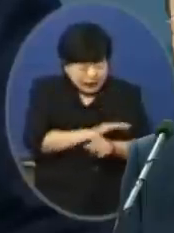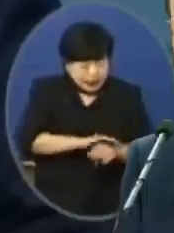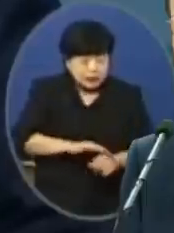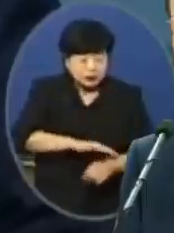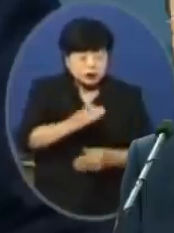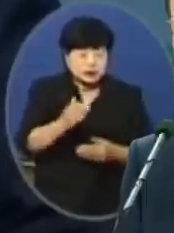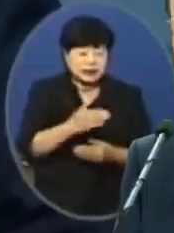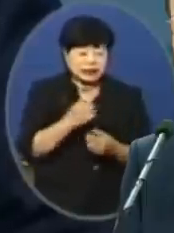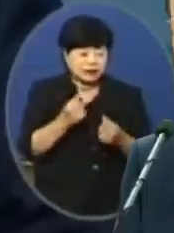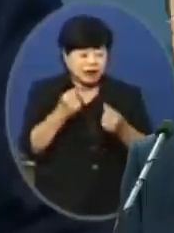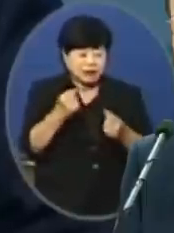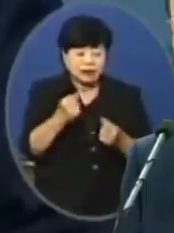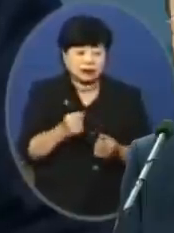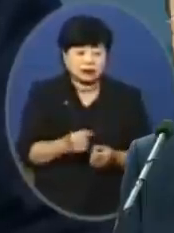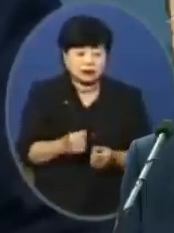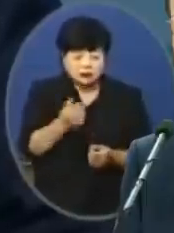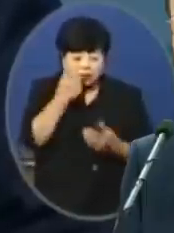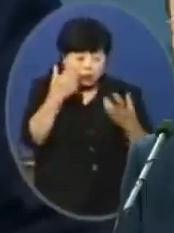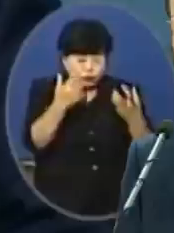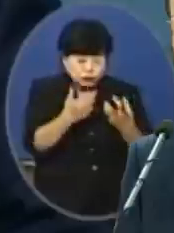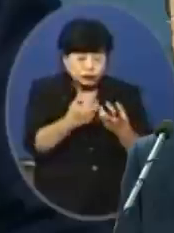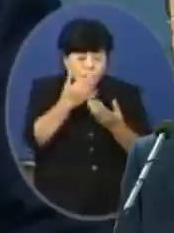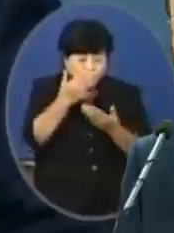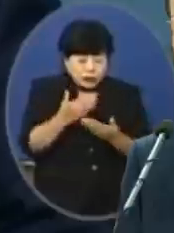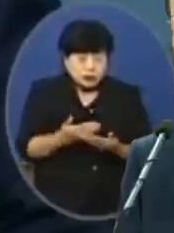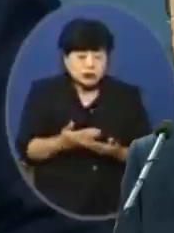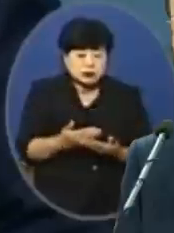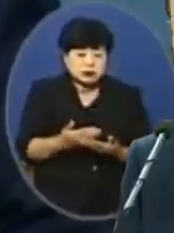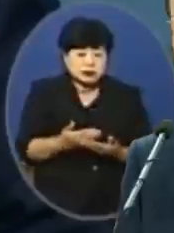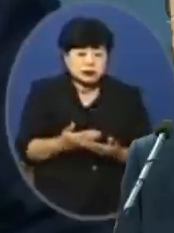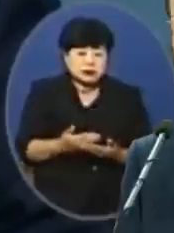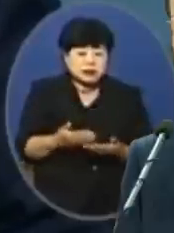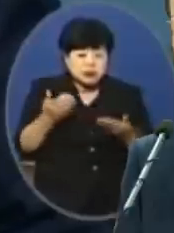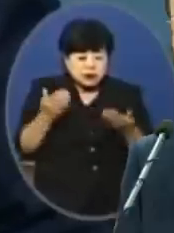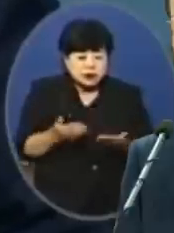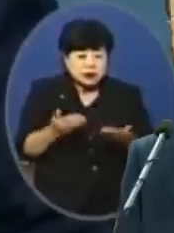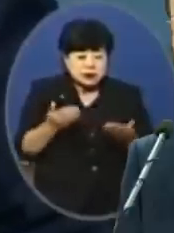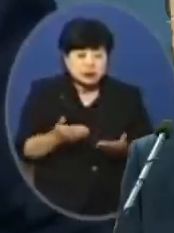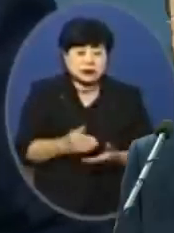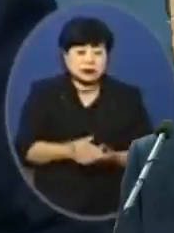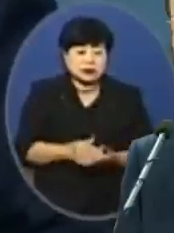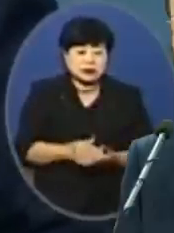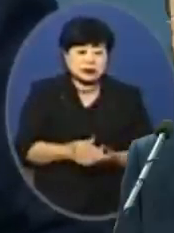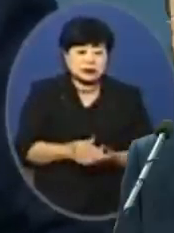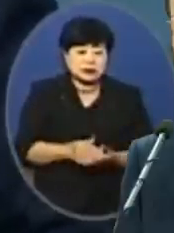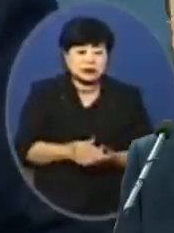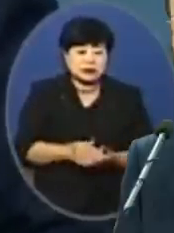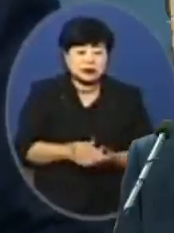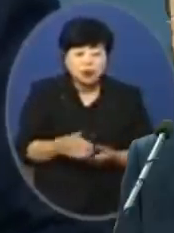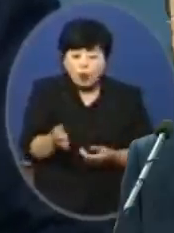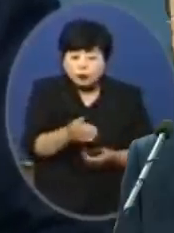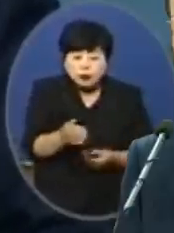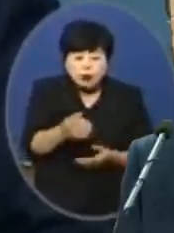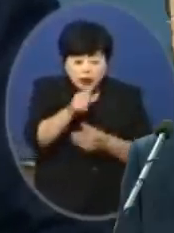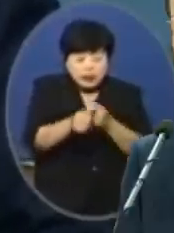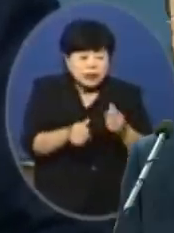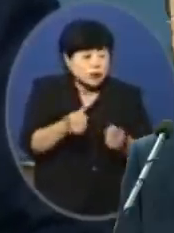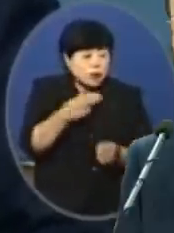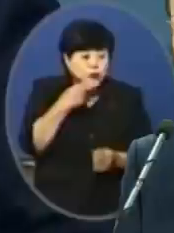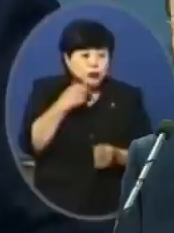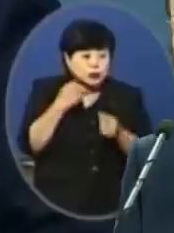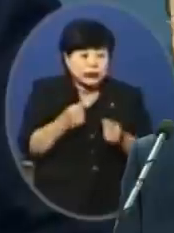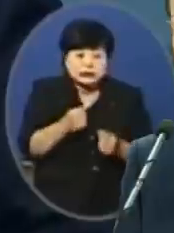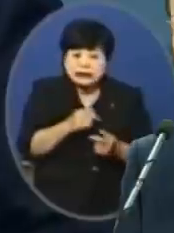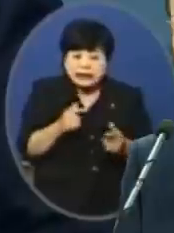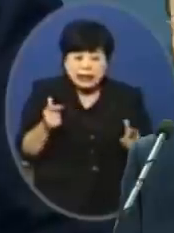잘됨같이 범사에 잘됨에 강건하고 생명을 할때 넘치게 얻는 역사를 바라볼 수가 없습니다. 하나님이 안